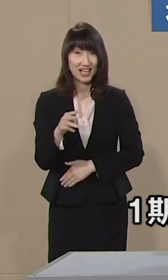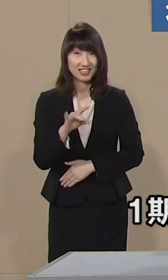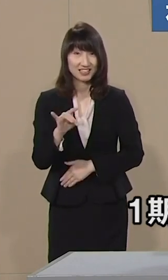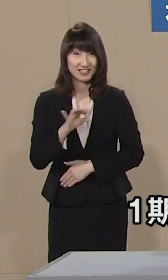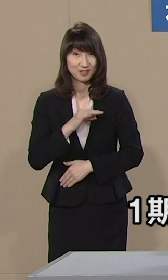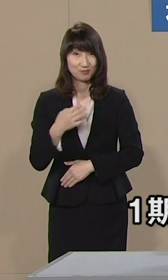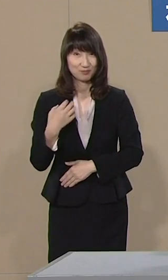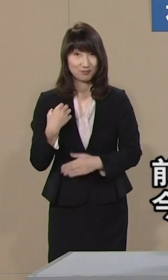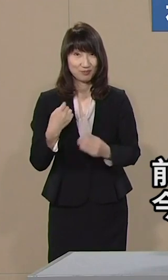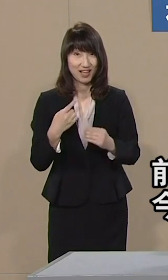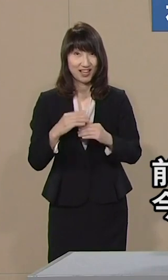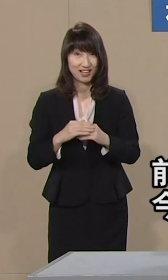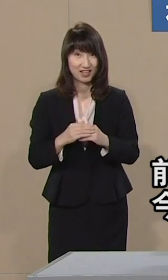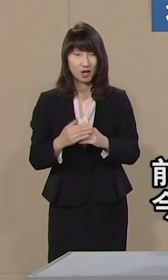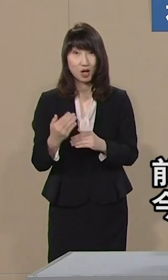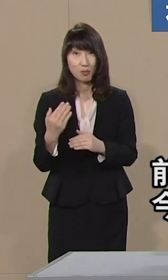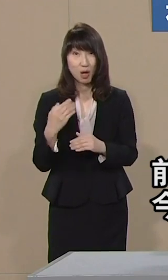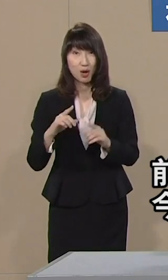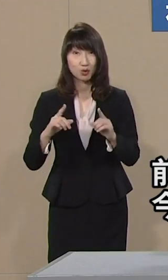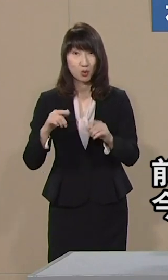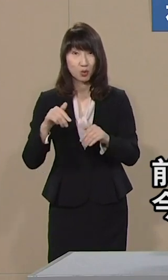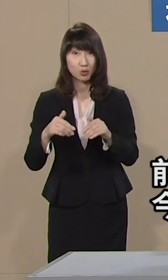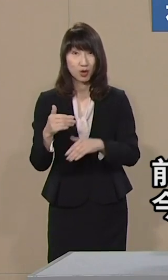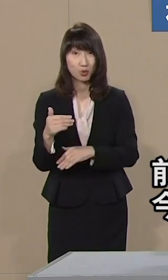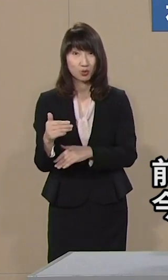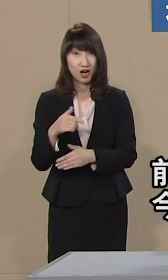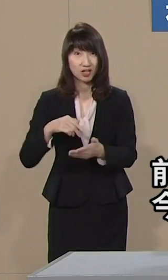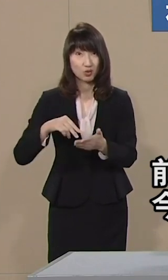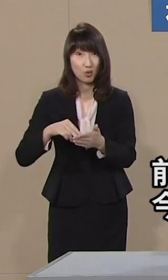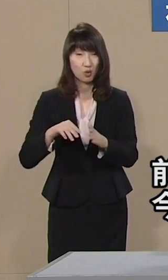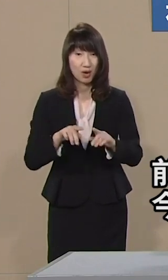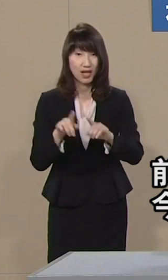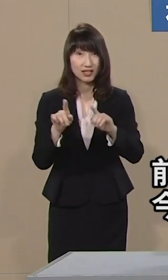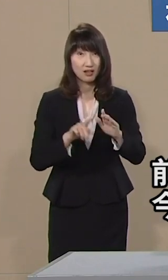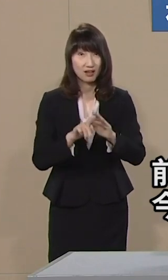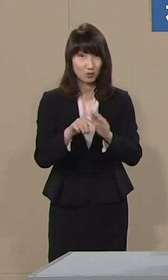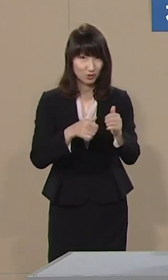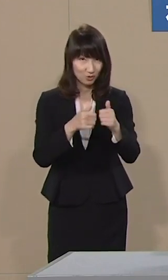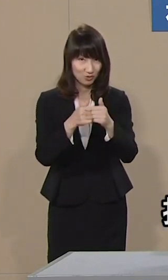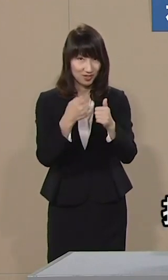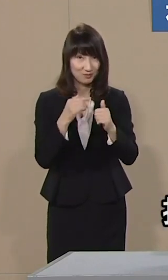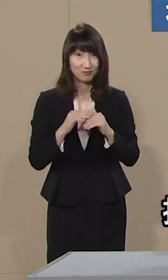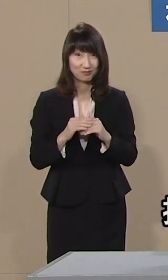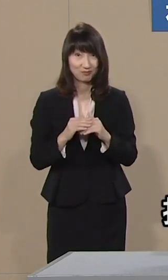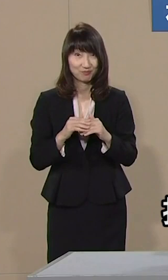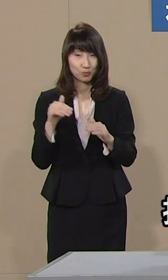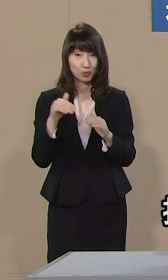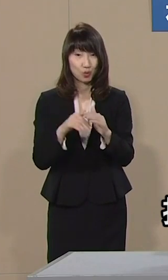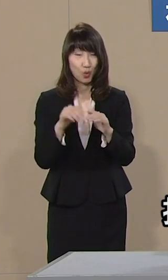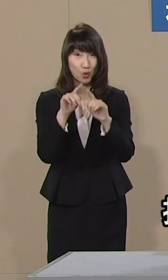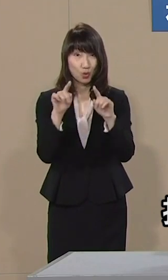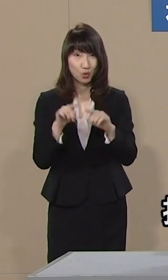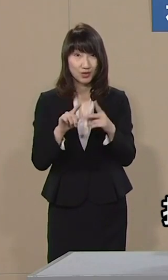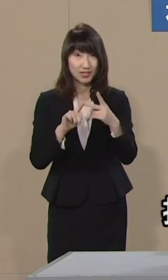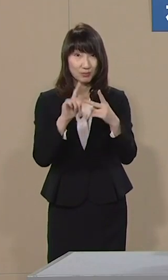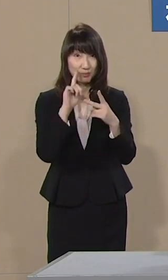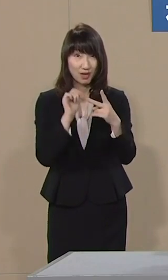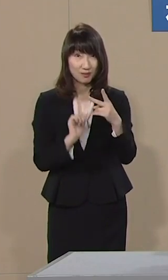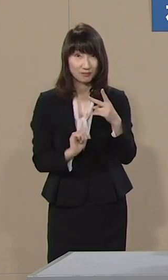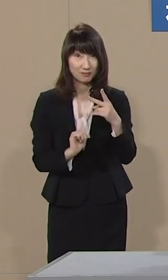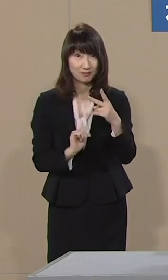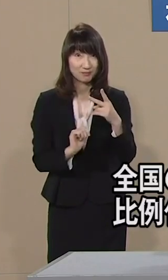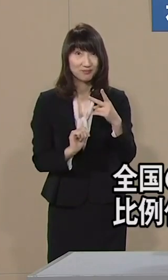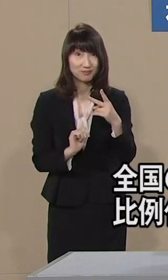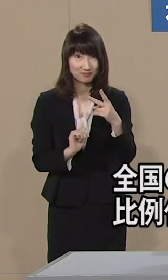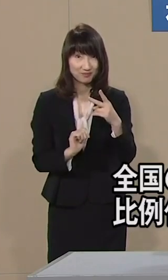議員を務めました前回は東京選曲でしたが今回は比例代表で挑戦投票用紙で言えば2枚目